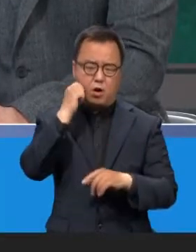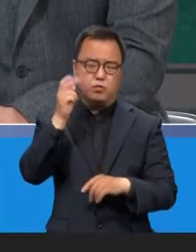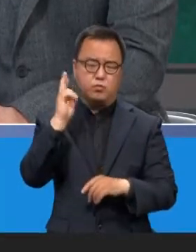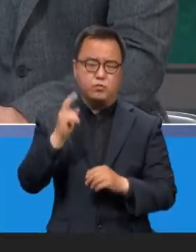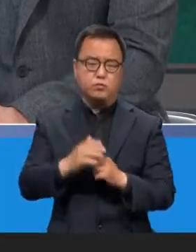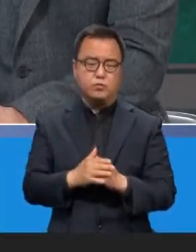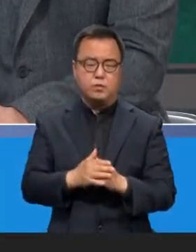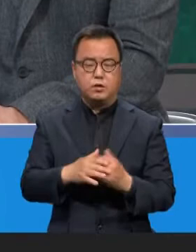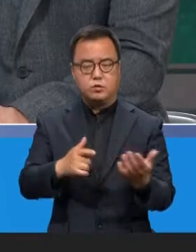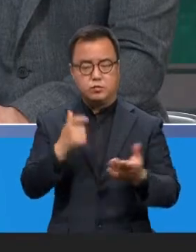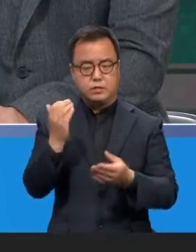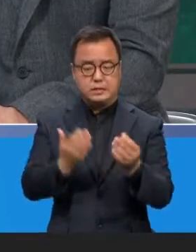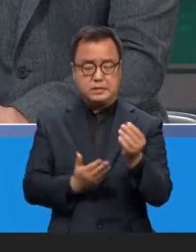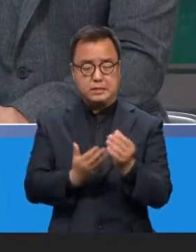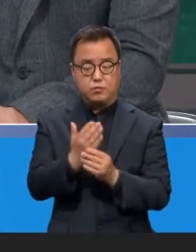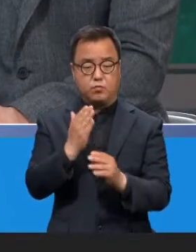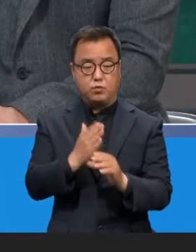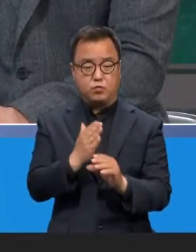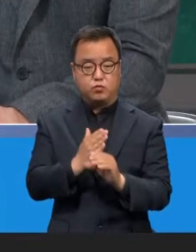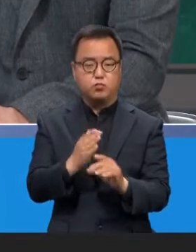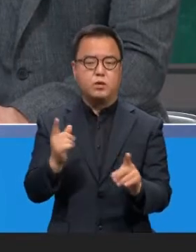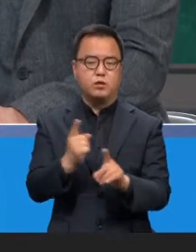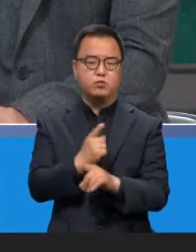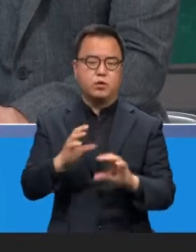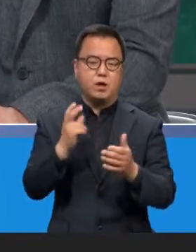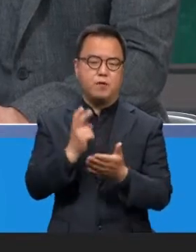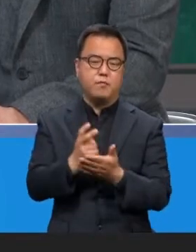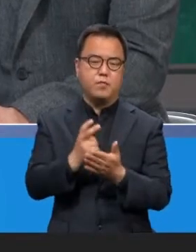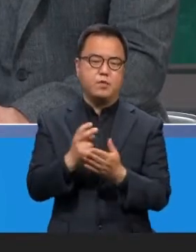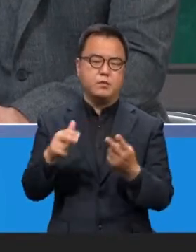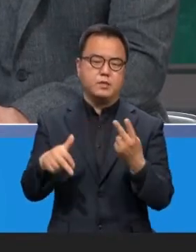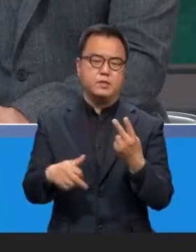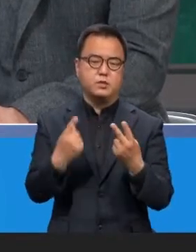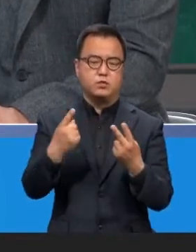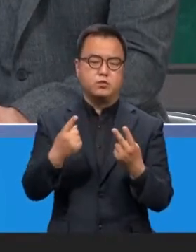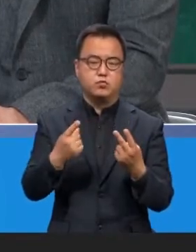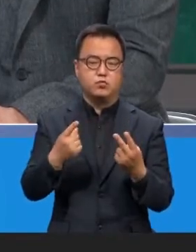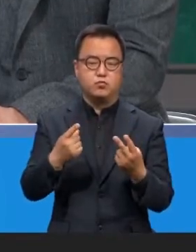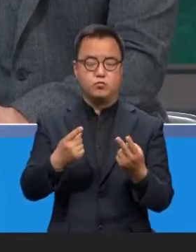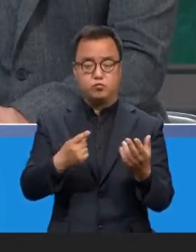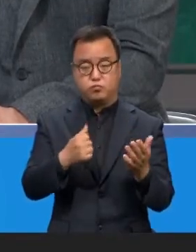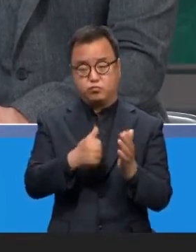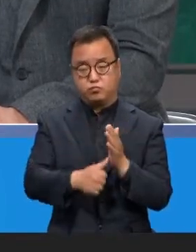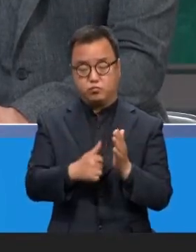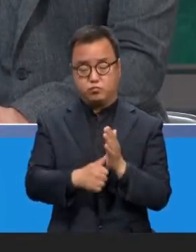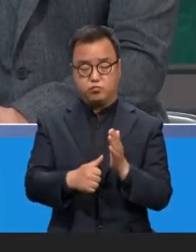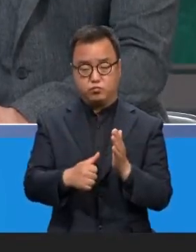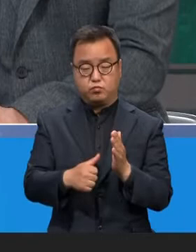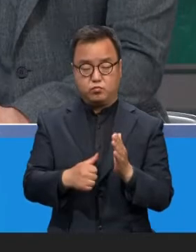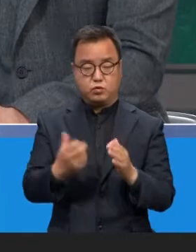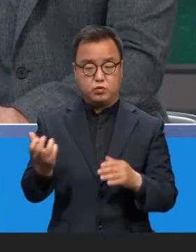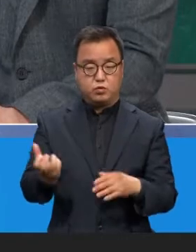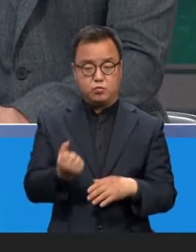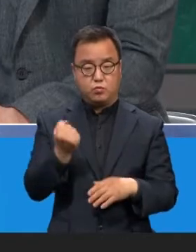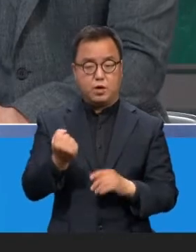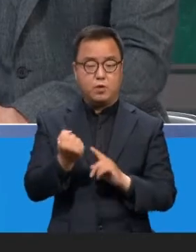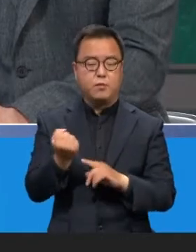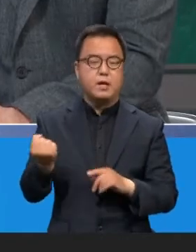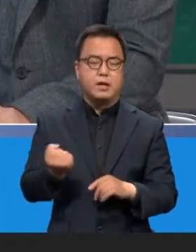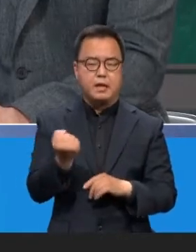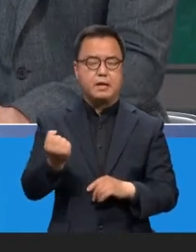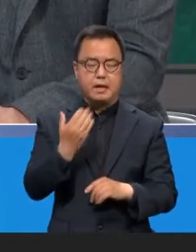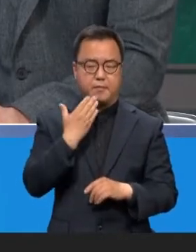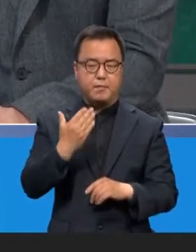미국인들을 머리에 뿌리 깊게 박힌 수정헌법 2족 무기를 소유하고 휴대할 수 있는 국민의 권리가 침해 받아서는 안된다는